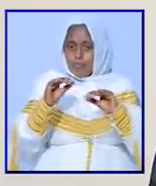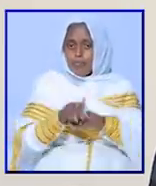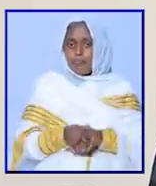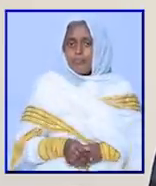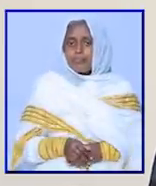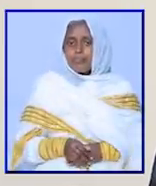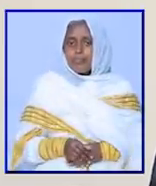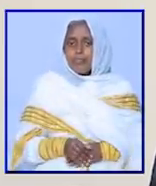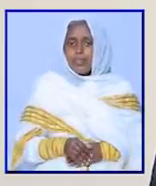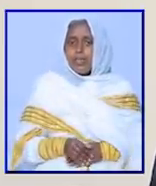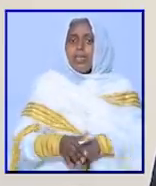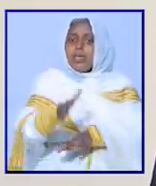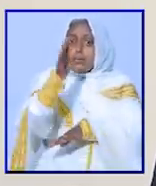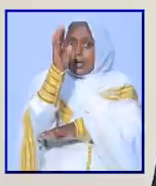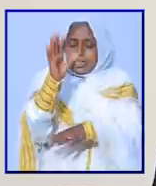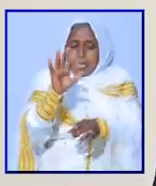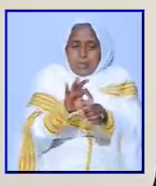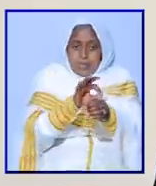አስተምራችኋለሁኝ።